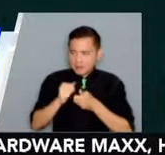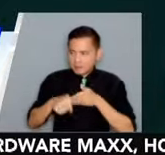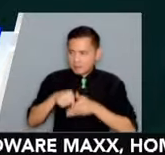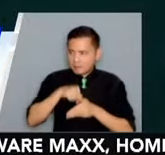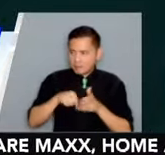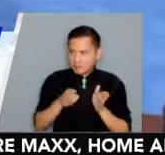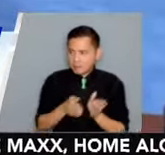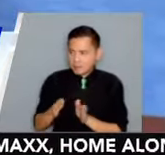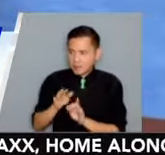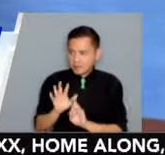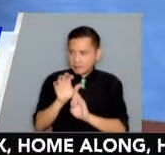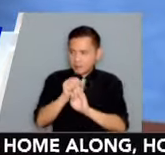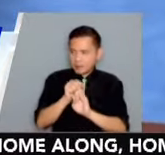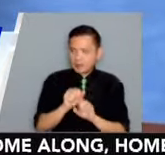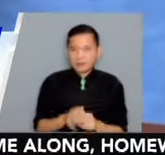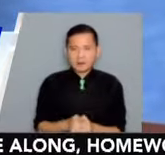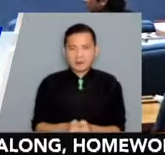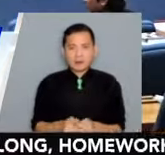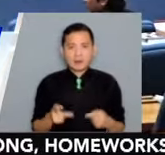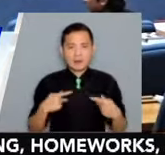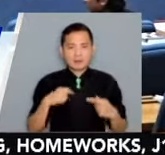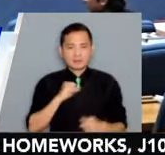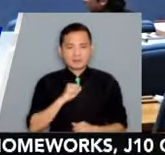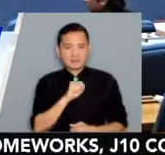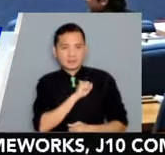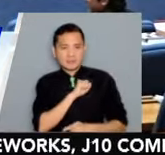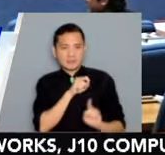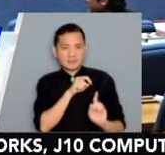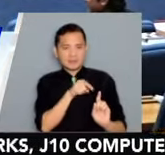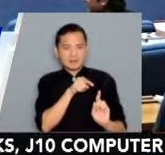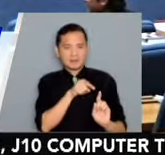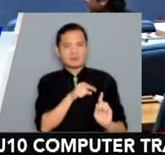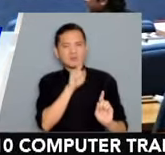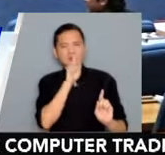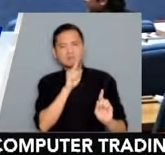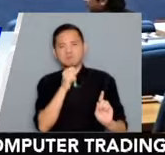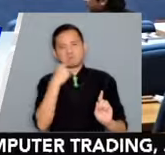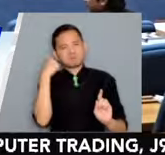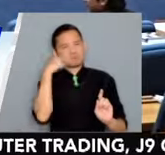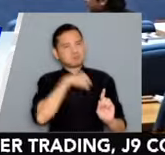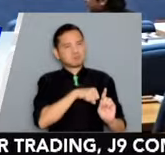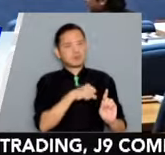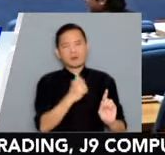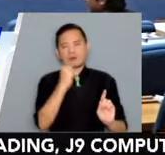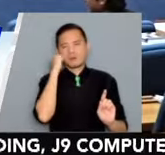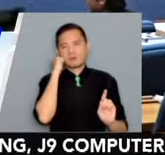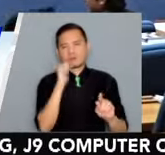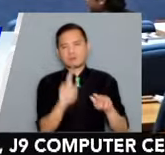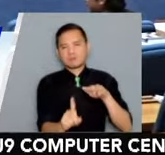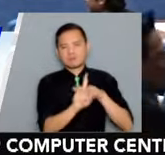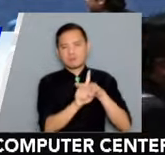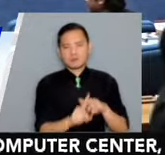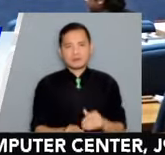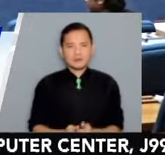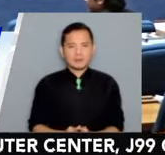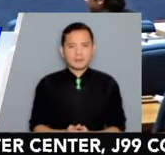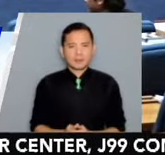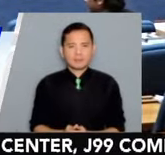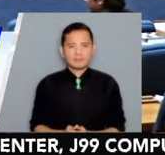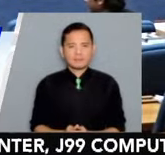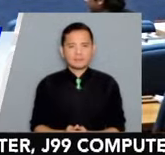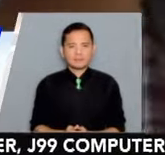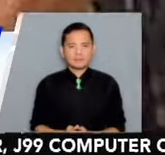ang mga hearing sa Senado at Kamara para isuko siya sa mga otoridad sa Amerika, kaya hindi siya sumisipot. Muli ni iginiit ni Quibuloy